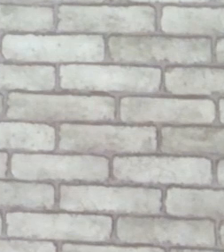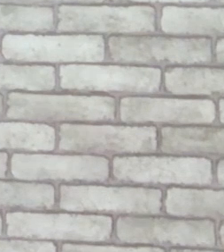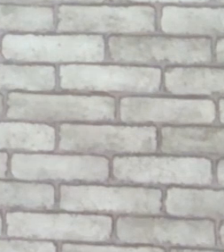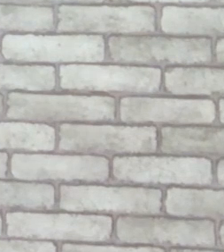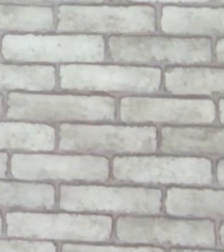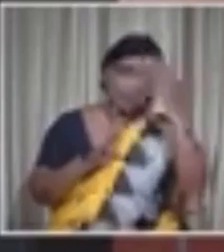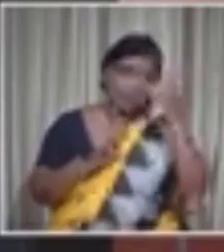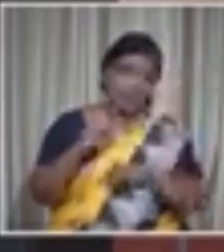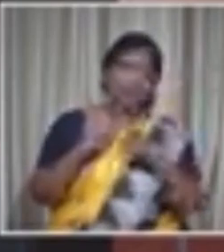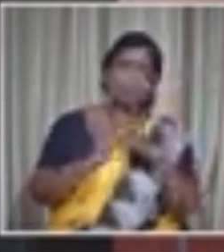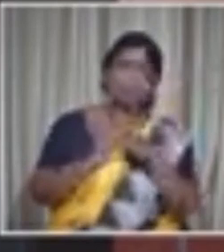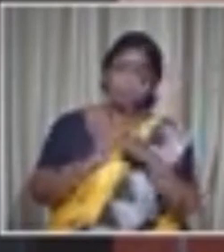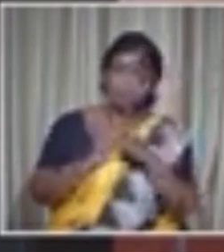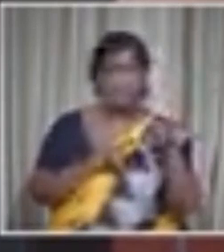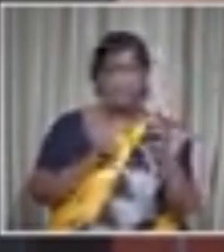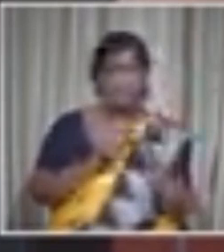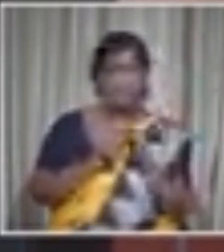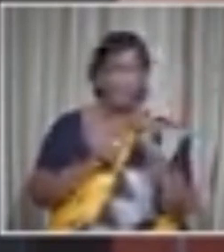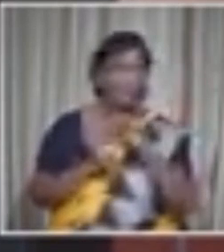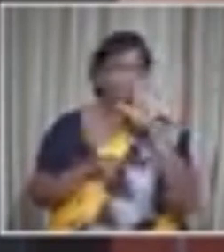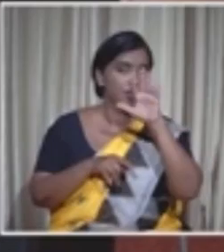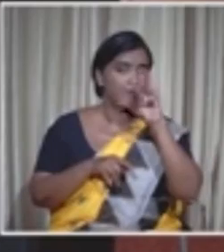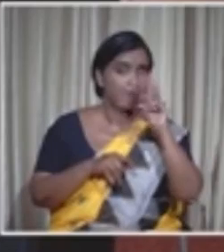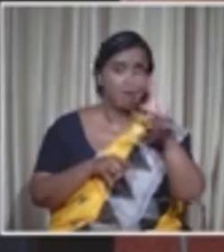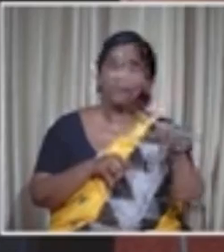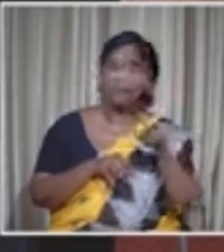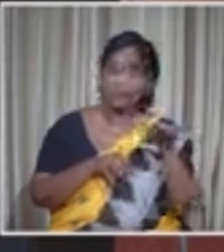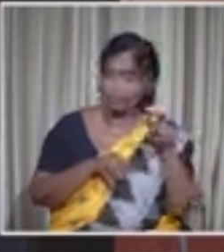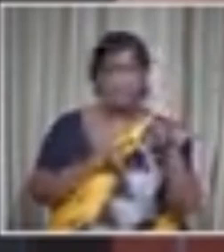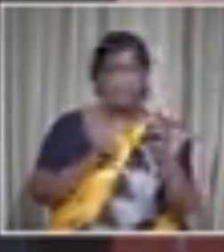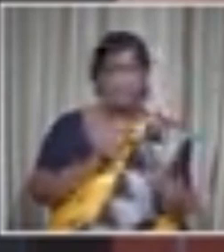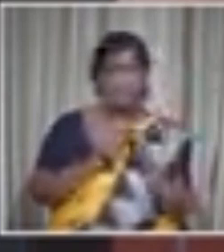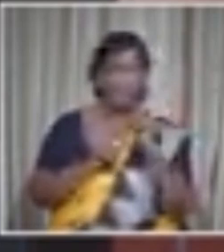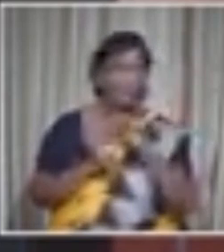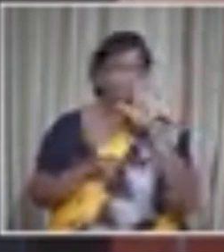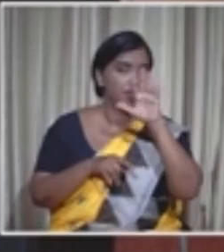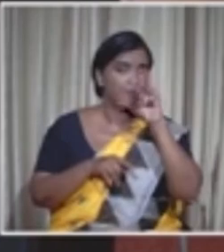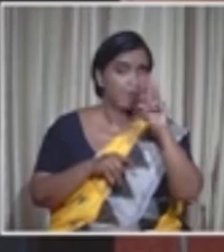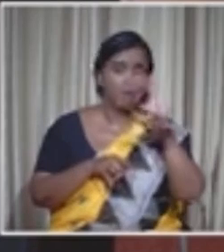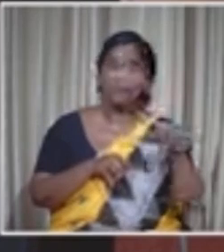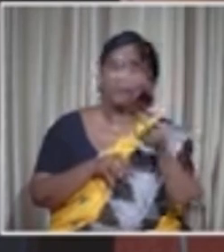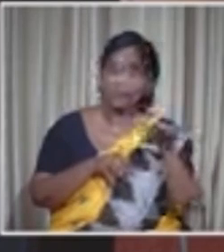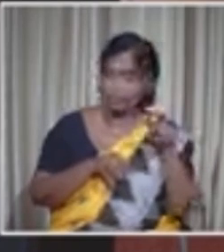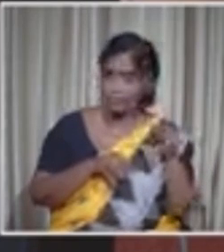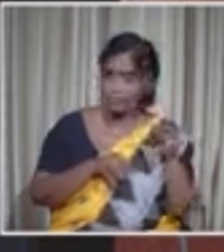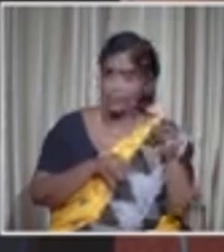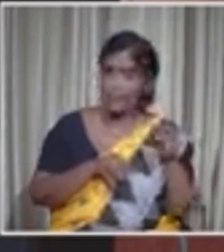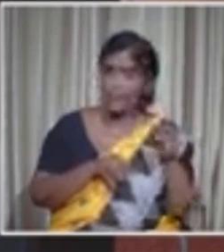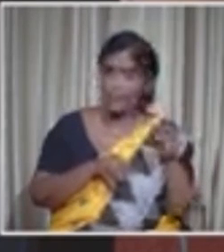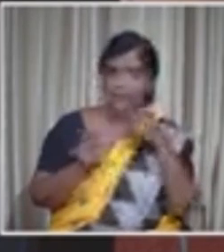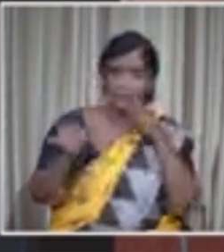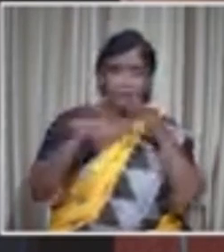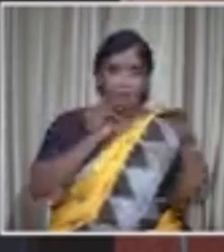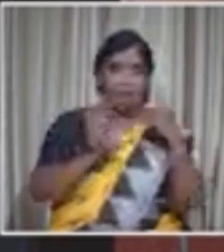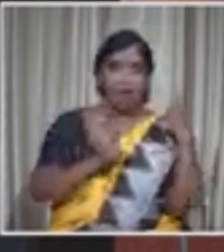வந்து மென்ஷன் பண்ணியிருந்தாரு 53 பேஜ் காணியை அளப்பதற்கு நில அளவு திணைக்களம் கடற்படைக்கு அளப்பதற்காக சென்றிருக்கிறார்கள்